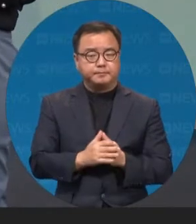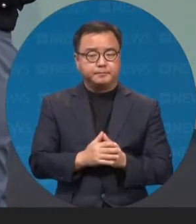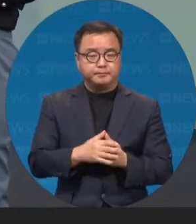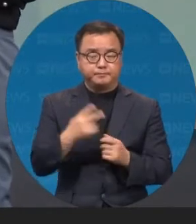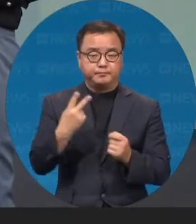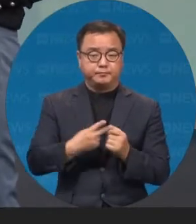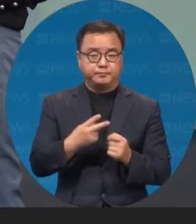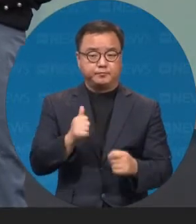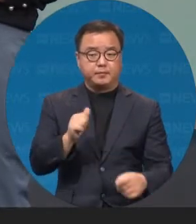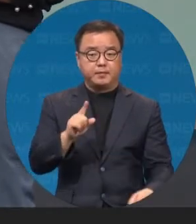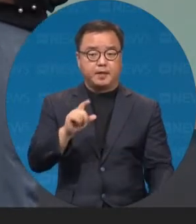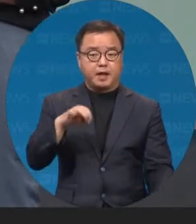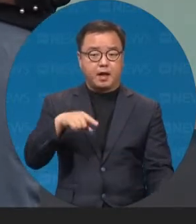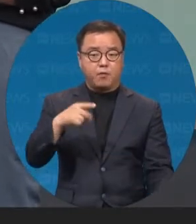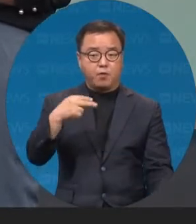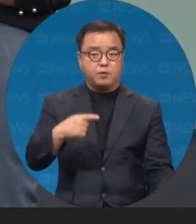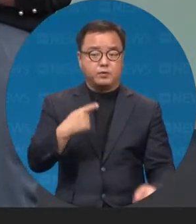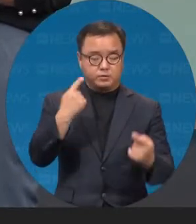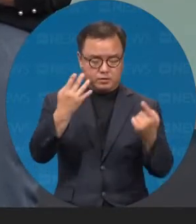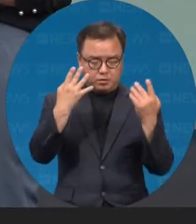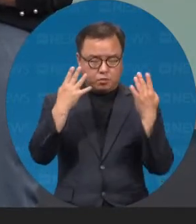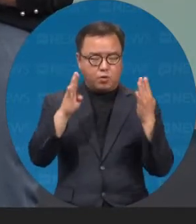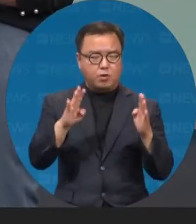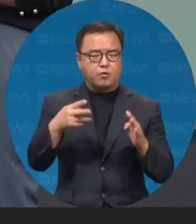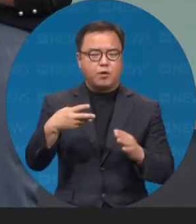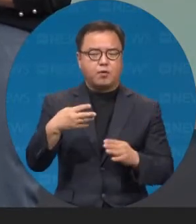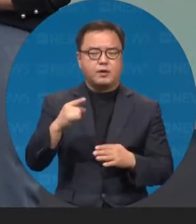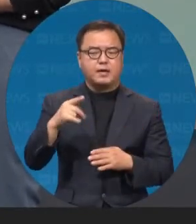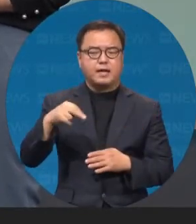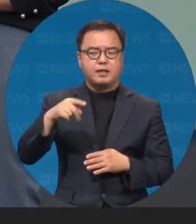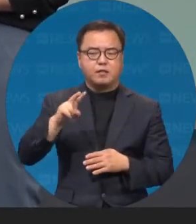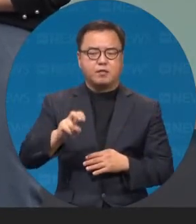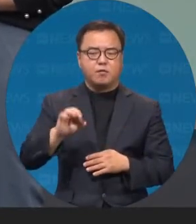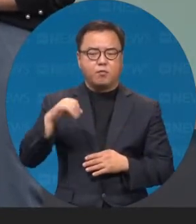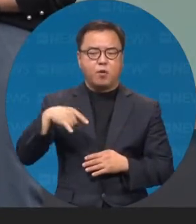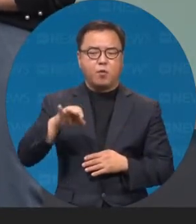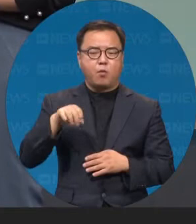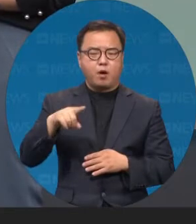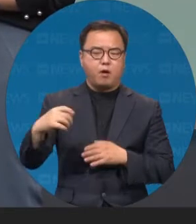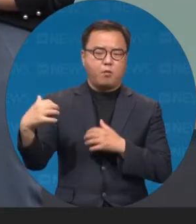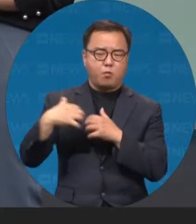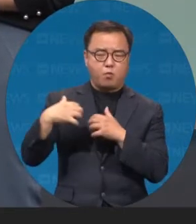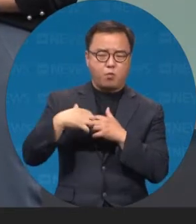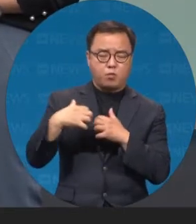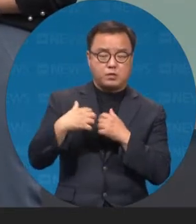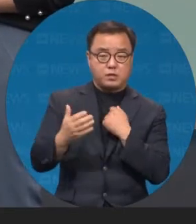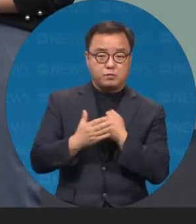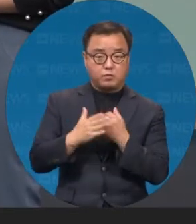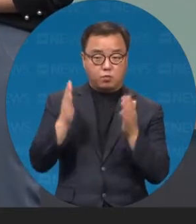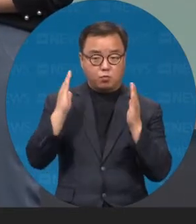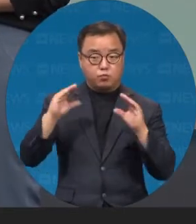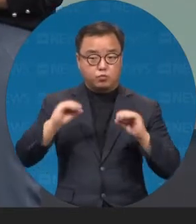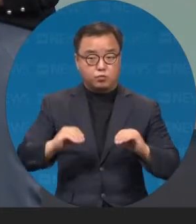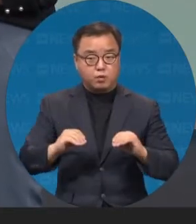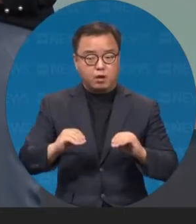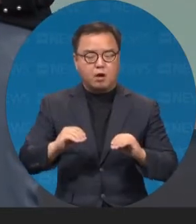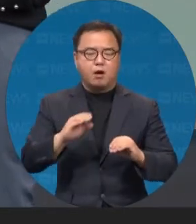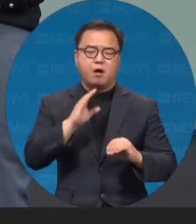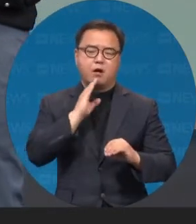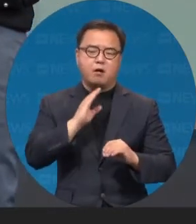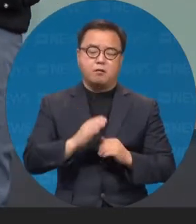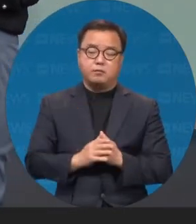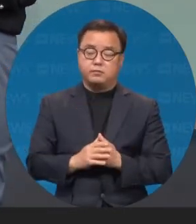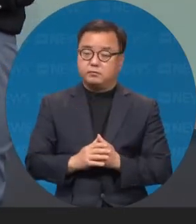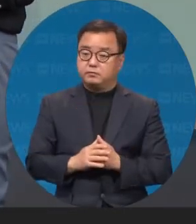랜섬웨어 공격에 수업 중 더 너 이제 전 세계적으로 문제가 되고 있는 해커들의 공격 인데 대학까지 제 피해를 보는군요 네 맞습니다